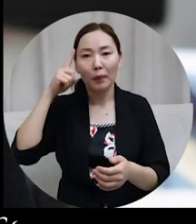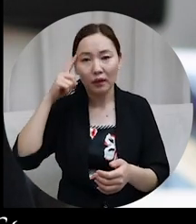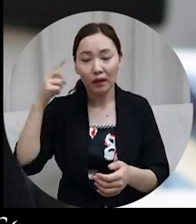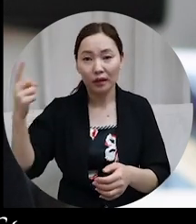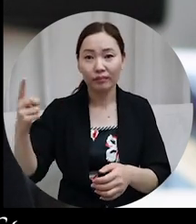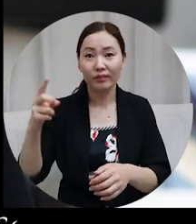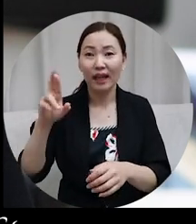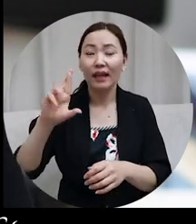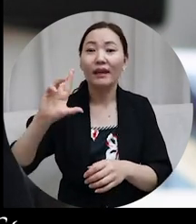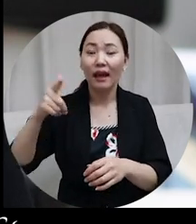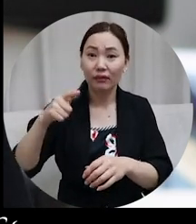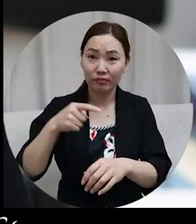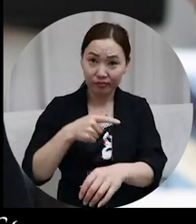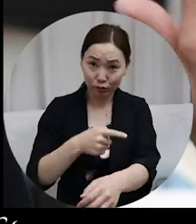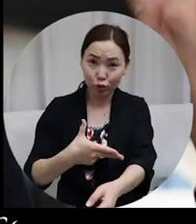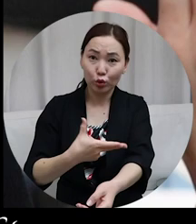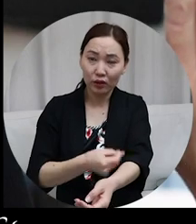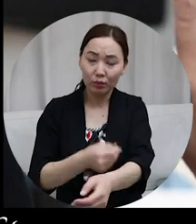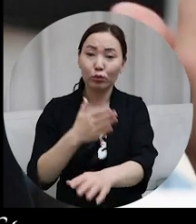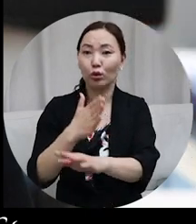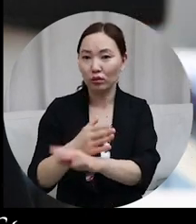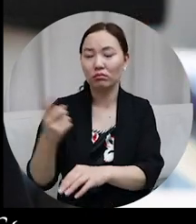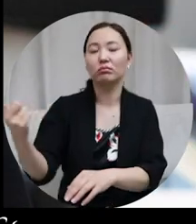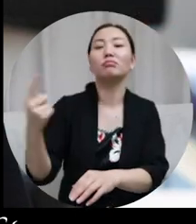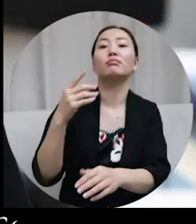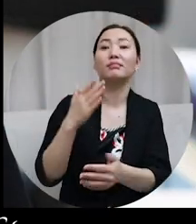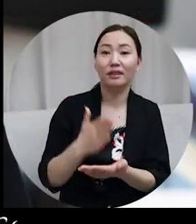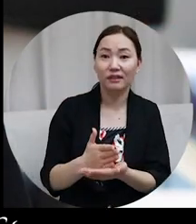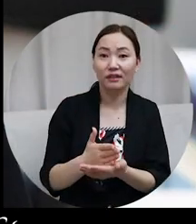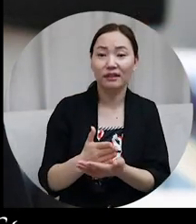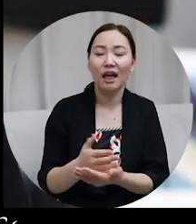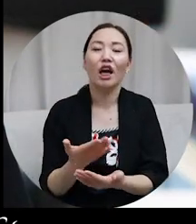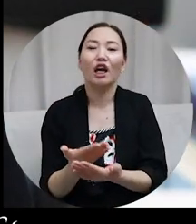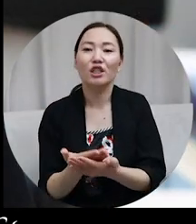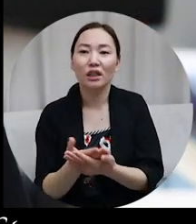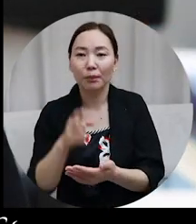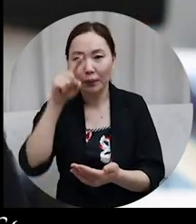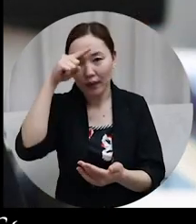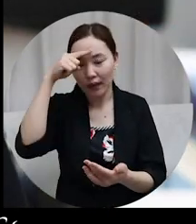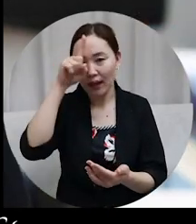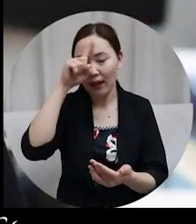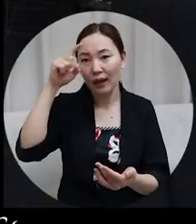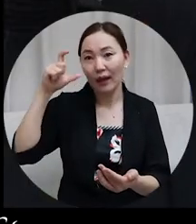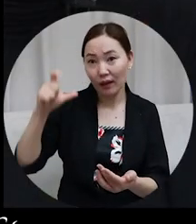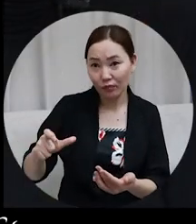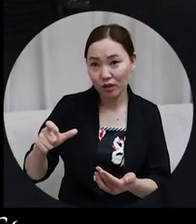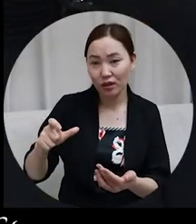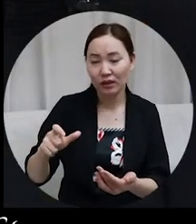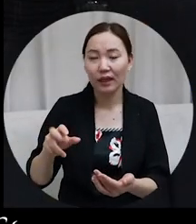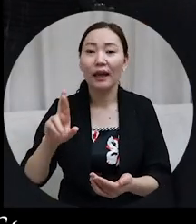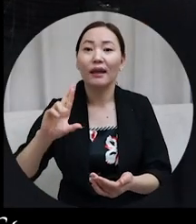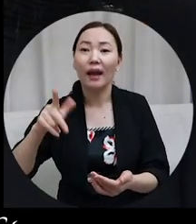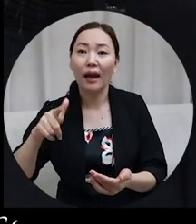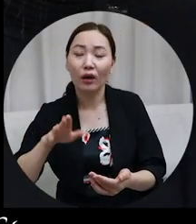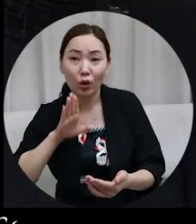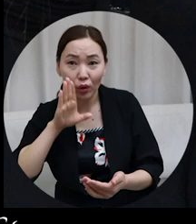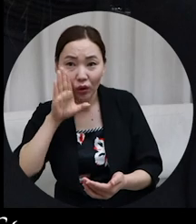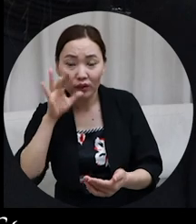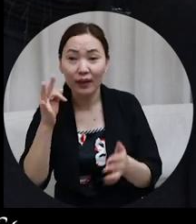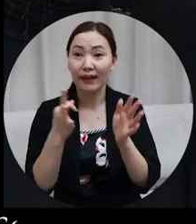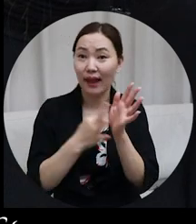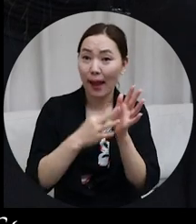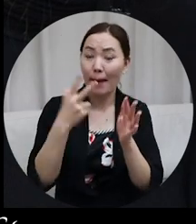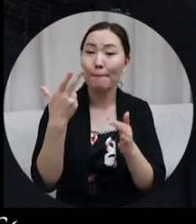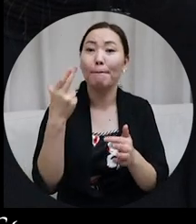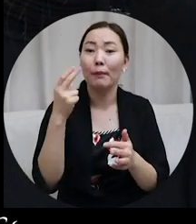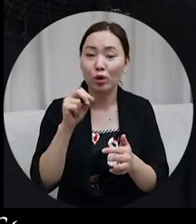тийм эмчнэл гэхэд өглөө яг 8:30 минут гэхэд миний орны урд зогсож байдаг ч юм уу тийм яг цагаа барайл ямар санда манай хүн энд